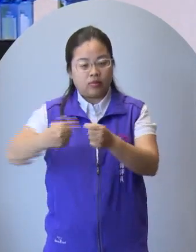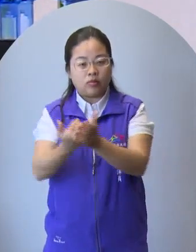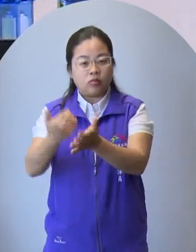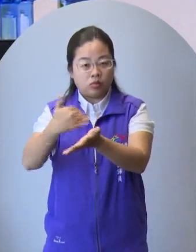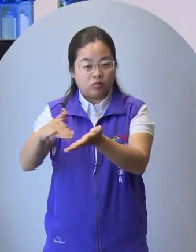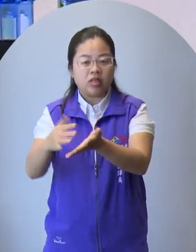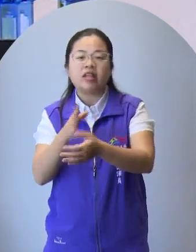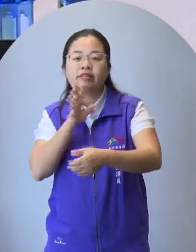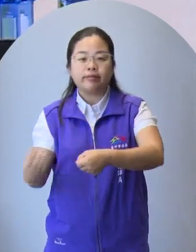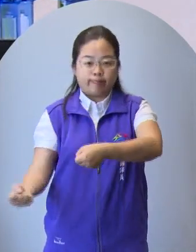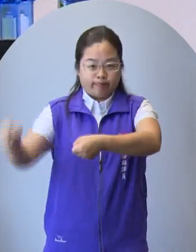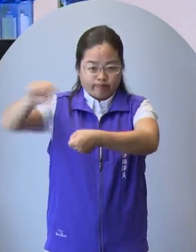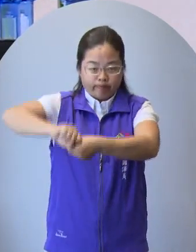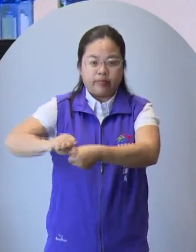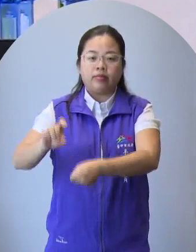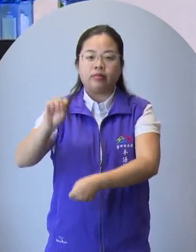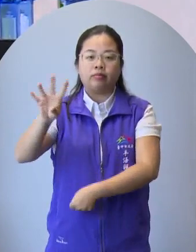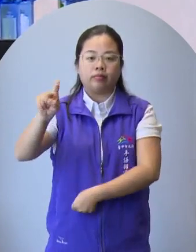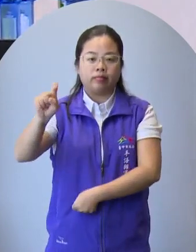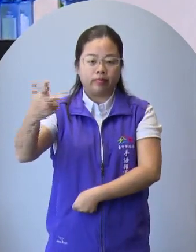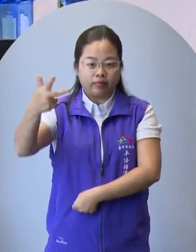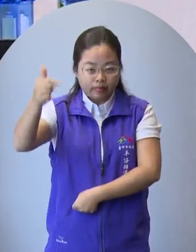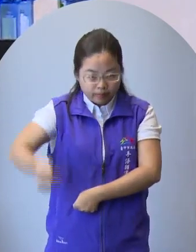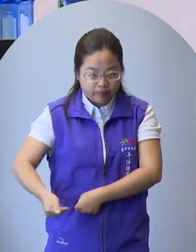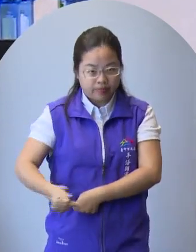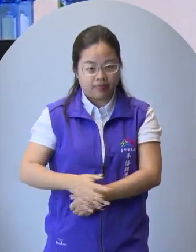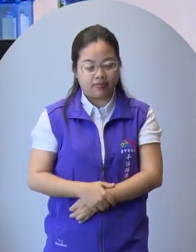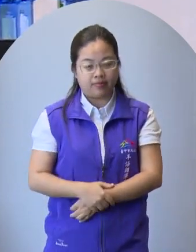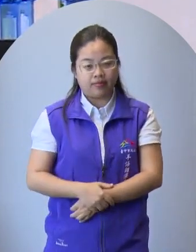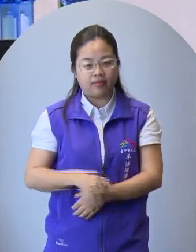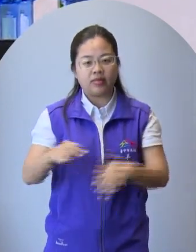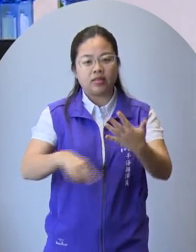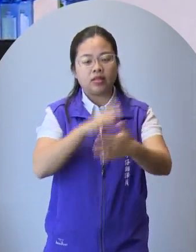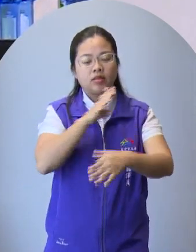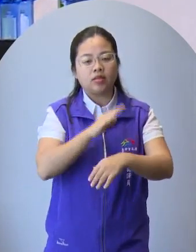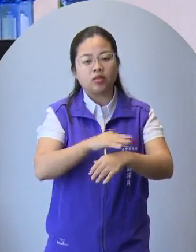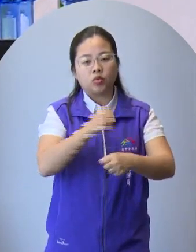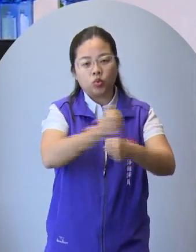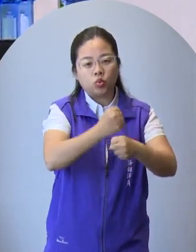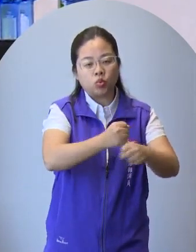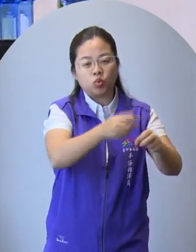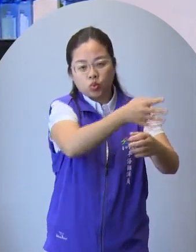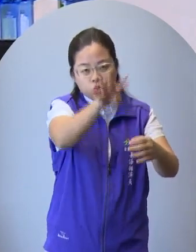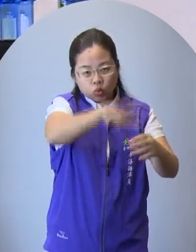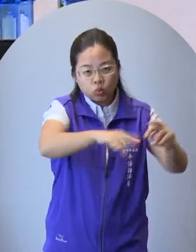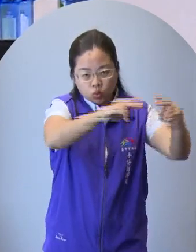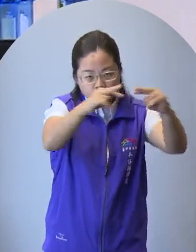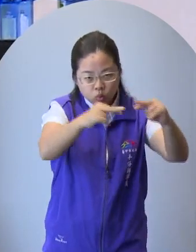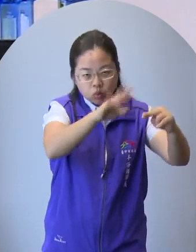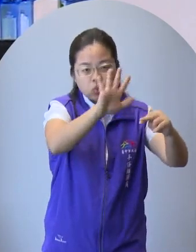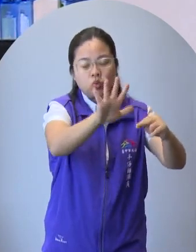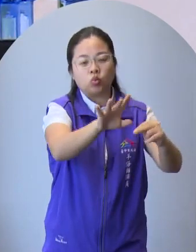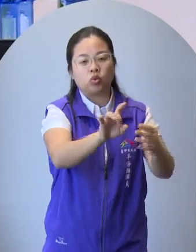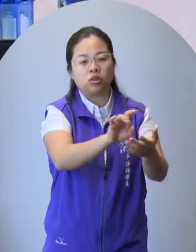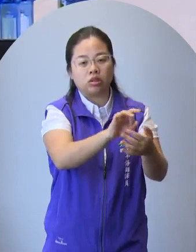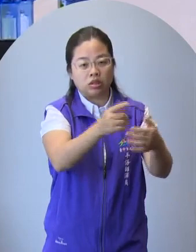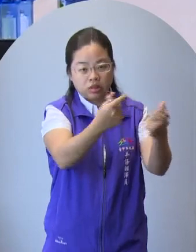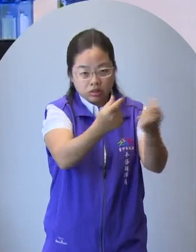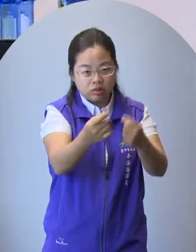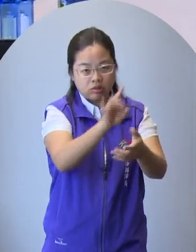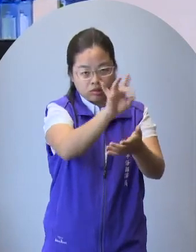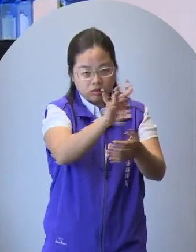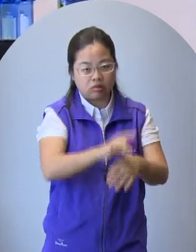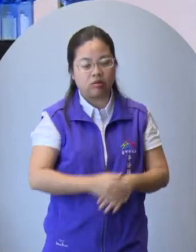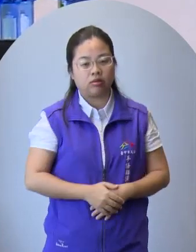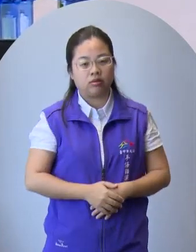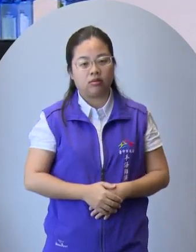还比今年增加417亿，那只是我们采取更合适的一个会计报表的一个方法